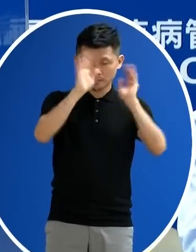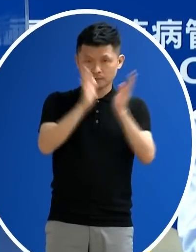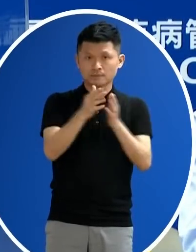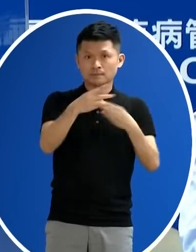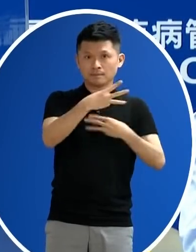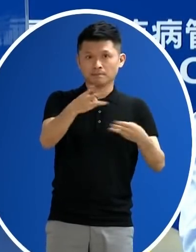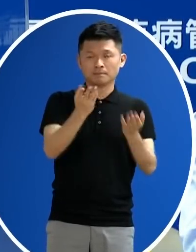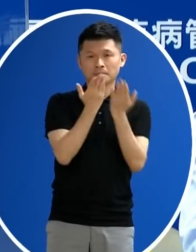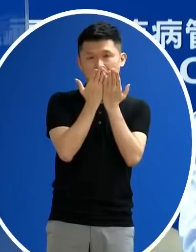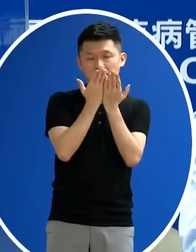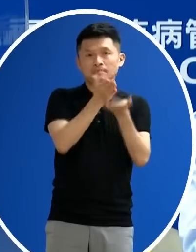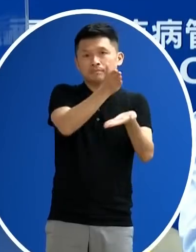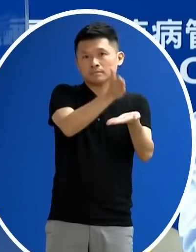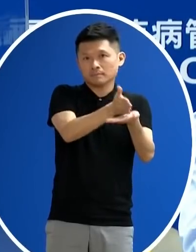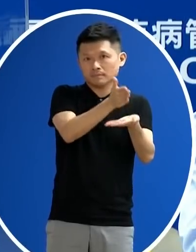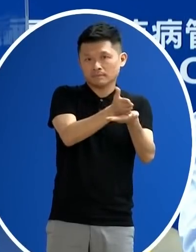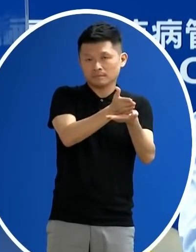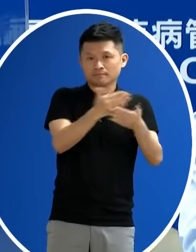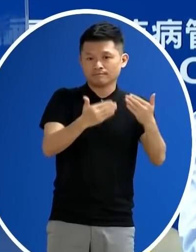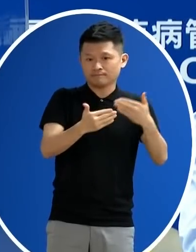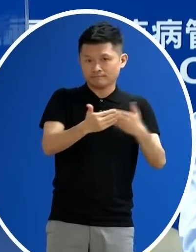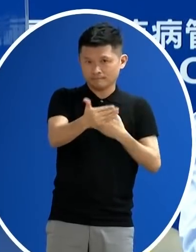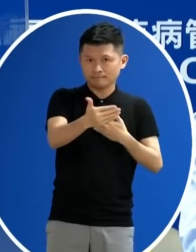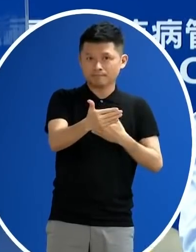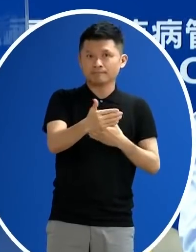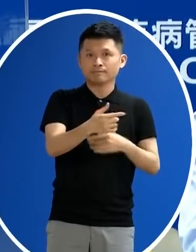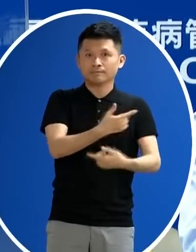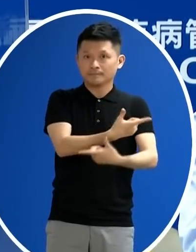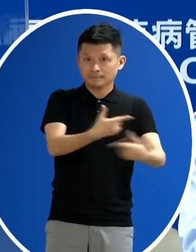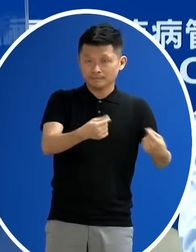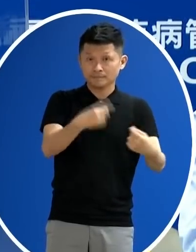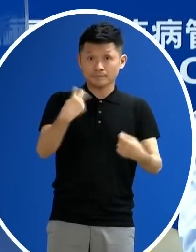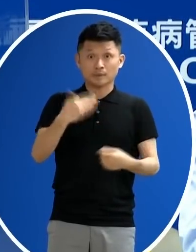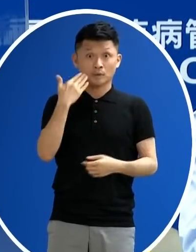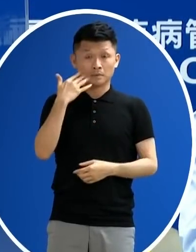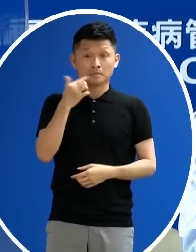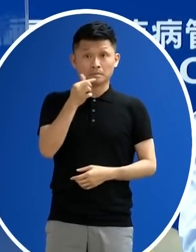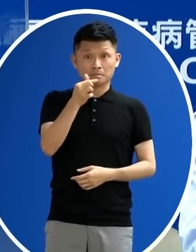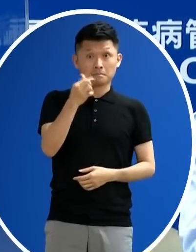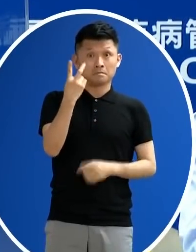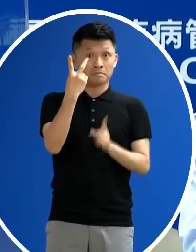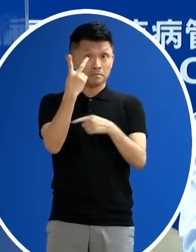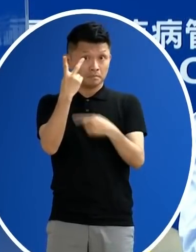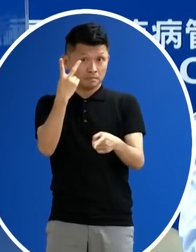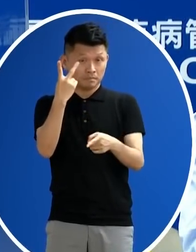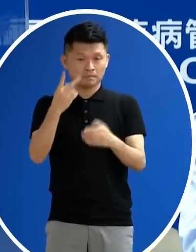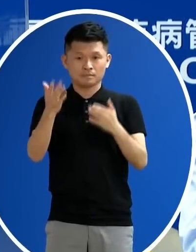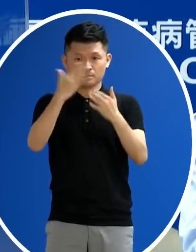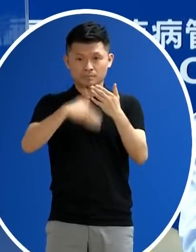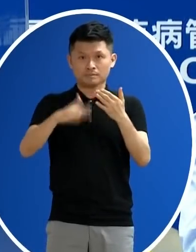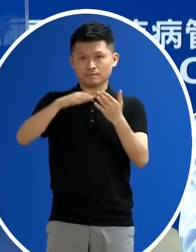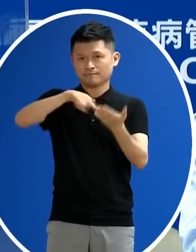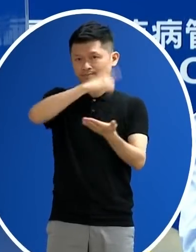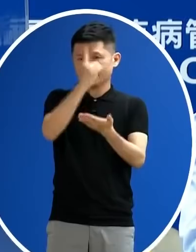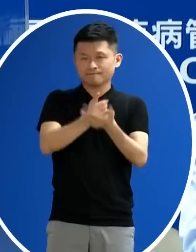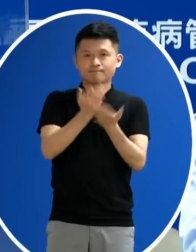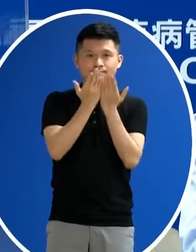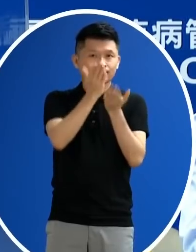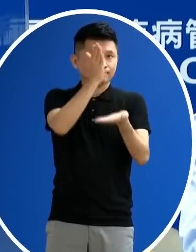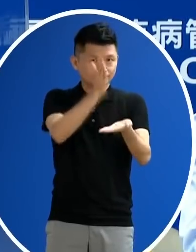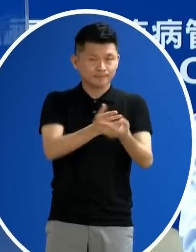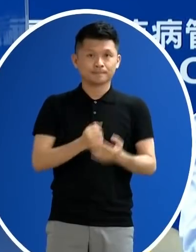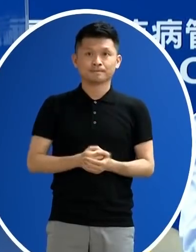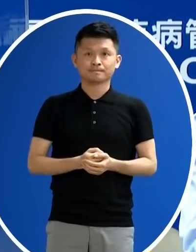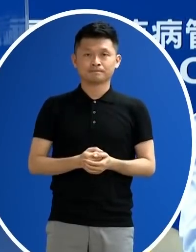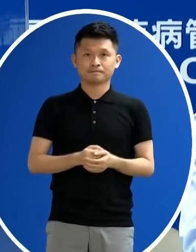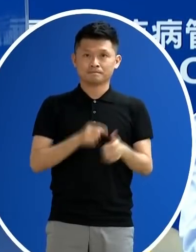停课哈，全班就先隔离哈，然后又两个确诊，全校才会停课。但这个案例哈，我们